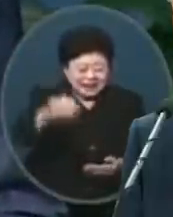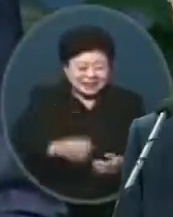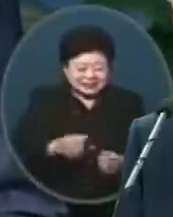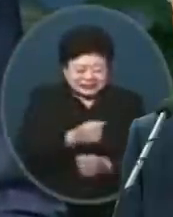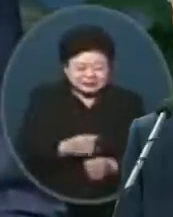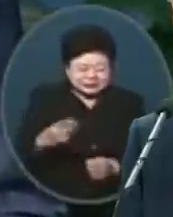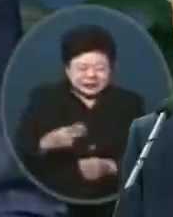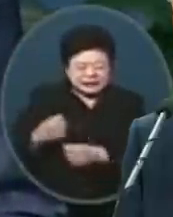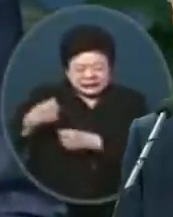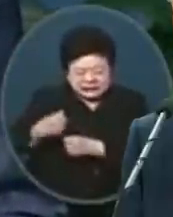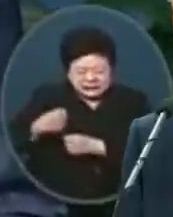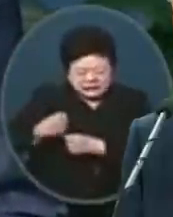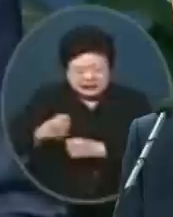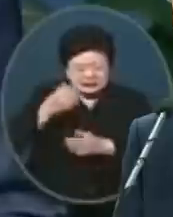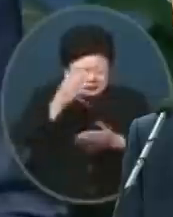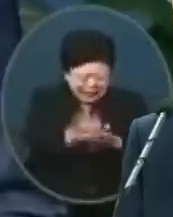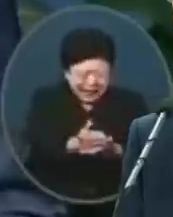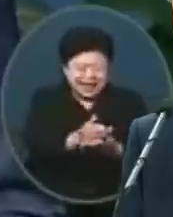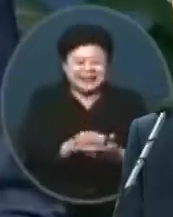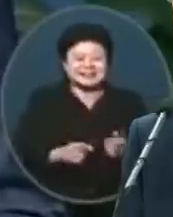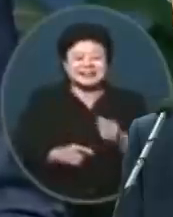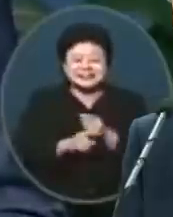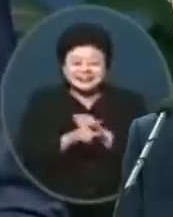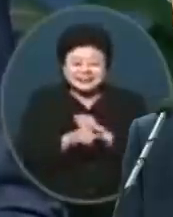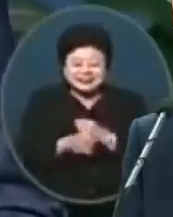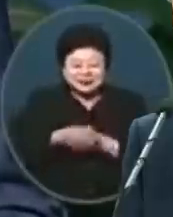다시는 그 짐 보려고 생각하지 마라.